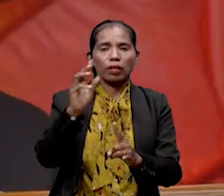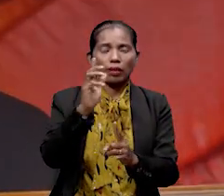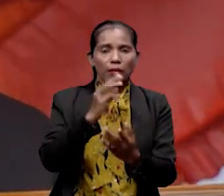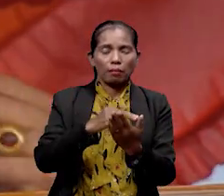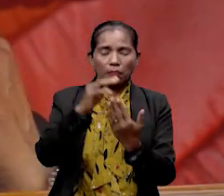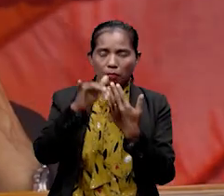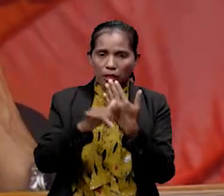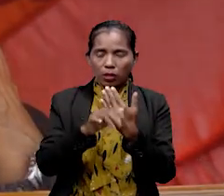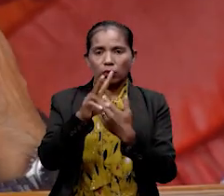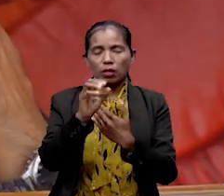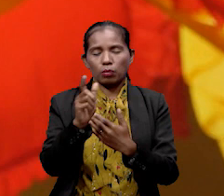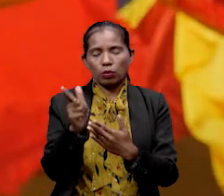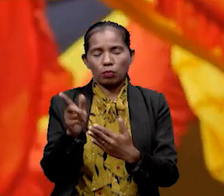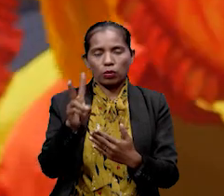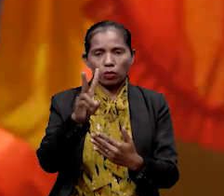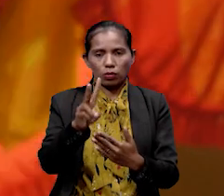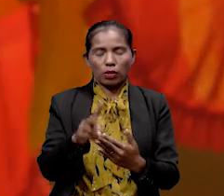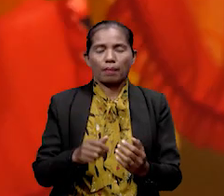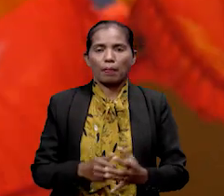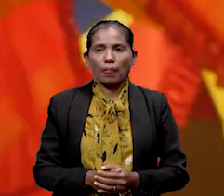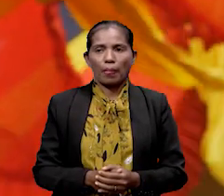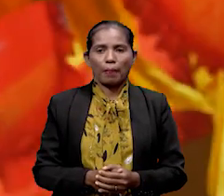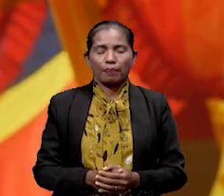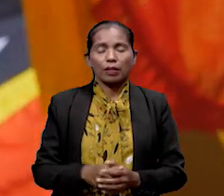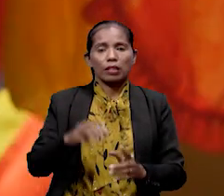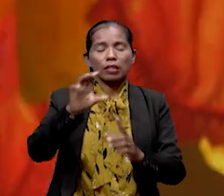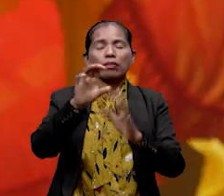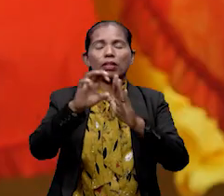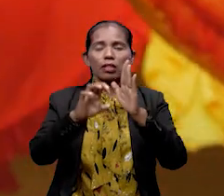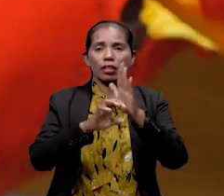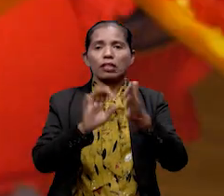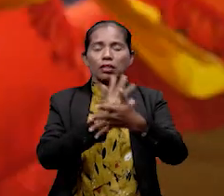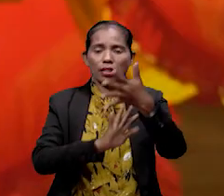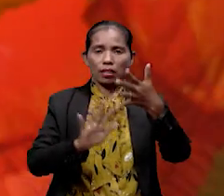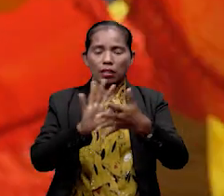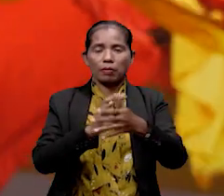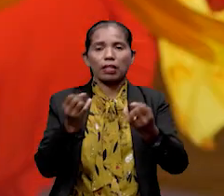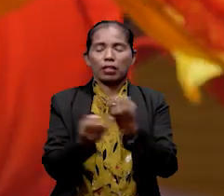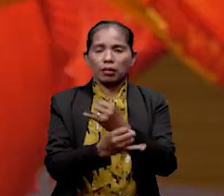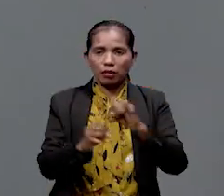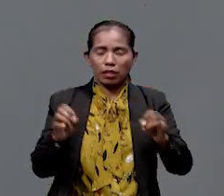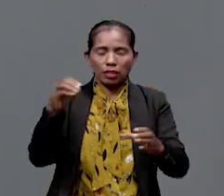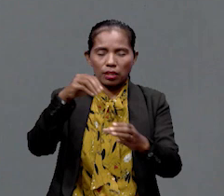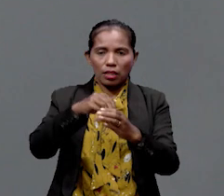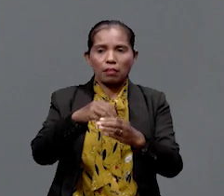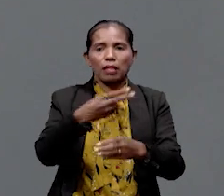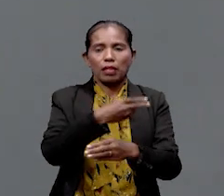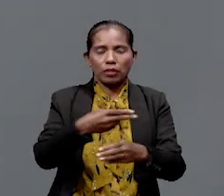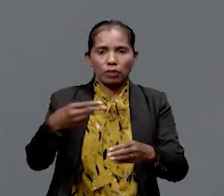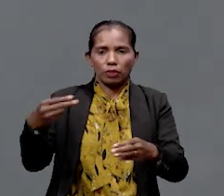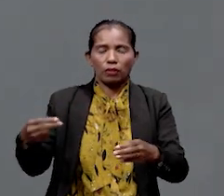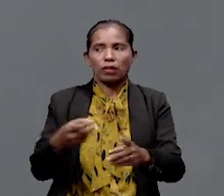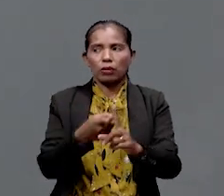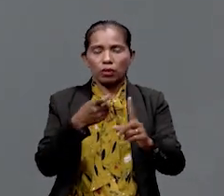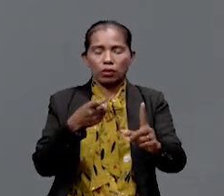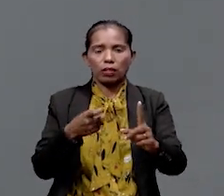reconhecimento internacional. Se festarum osateten, sermone restauração independência tamaya historia nudar conquista boa tida, husi